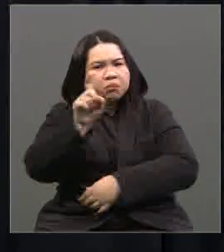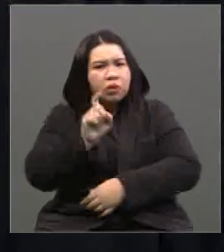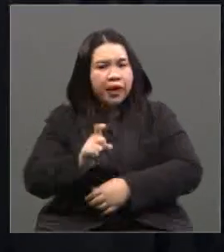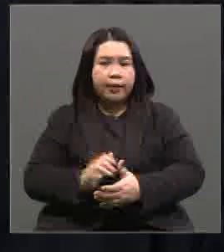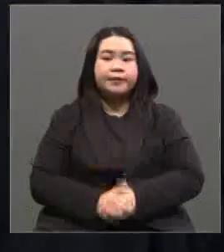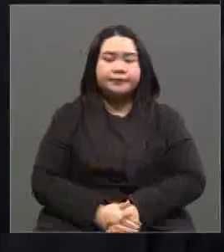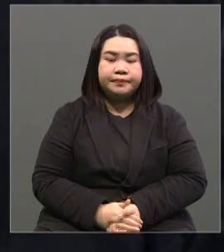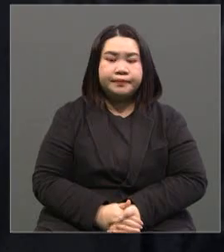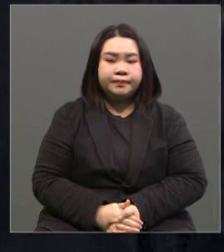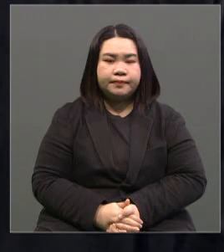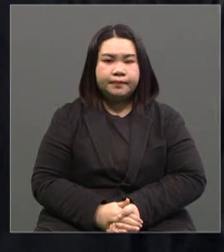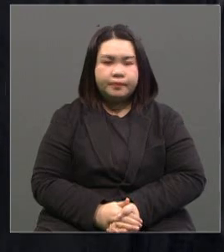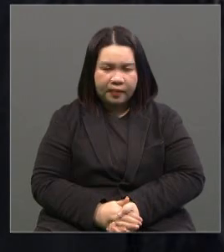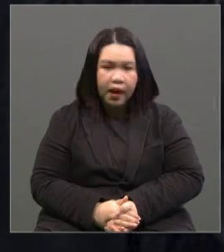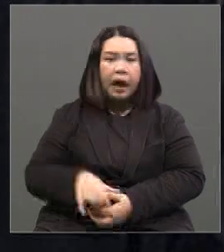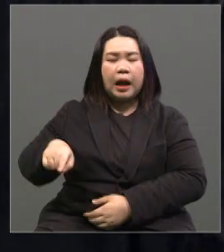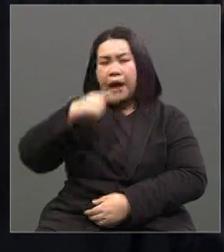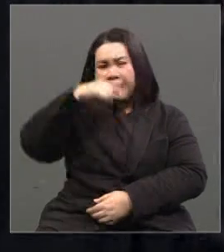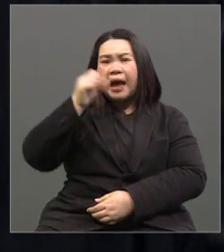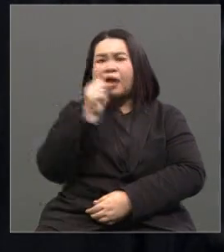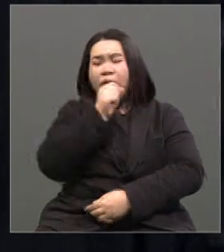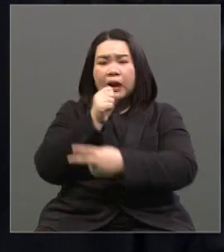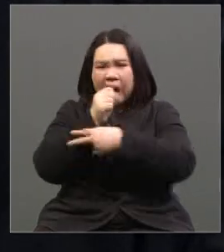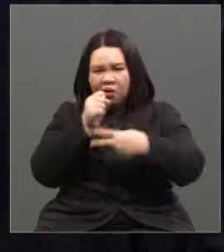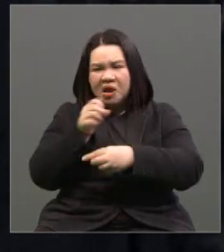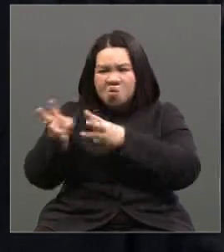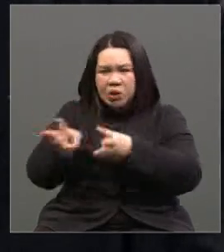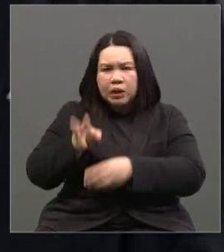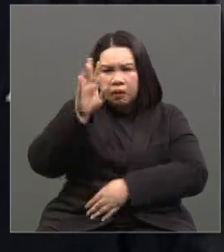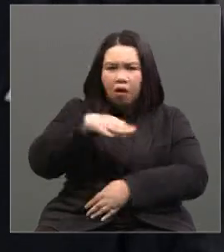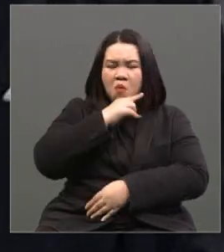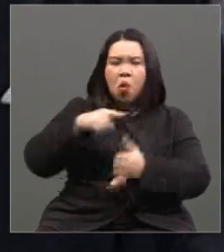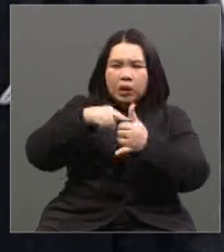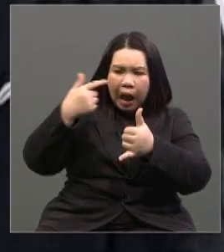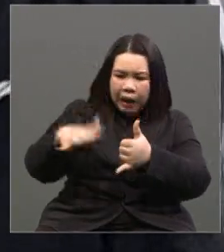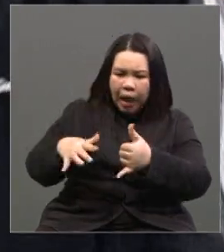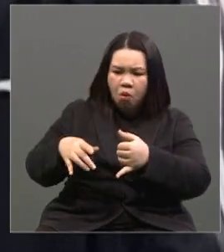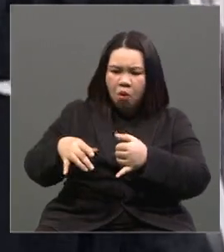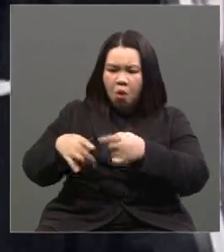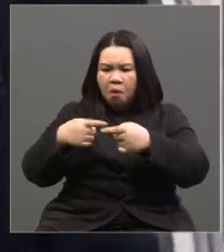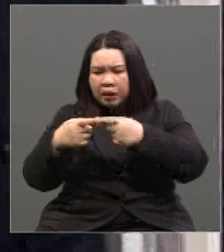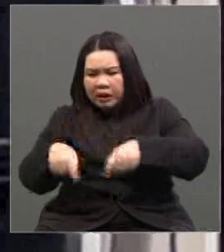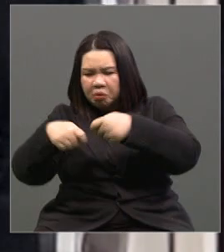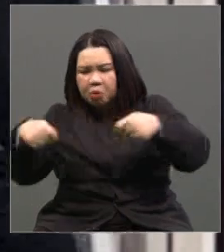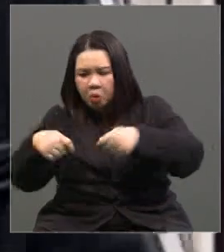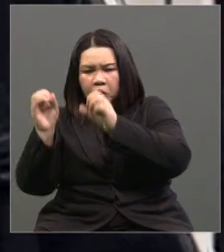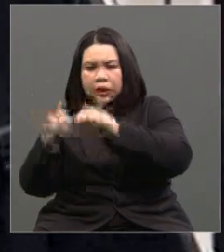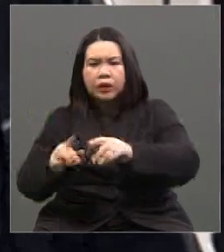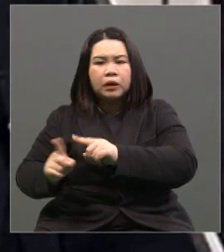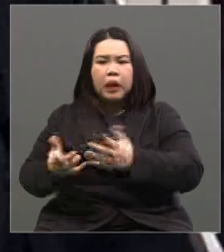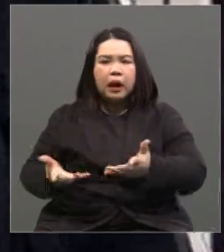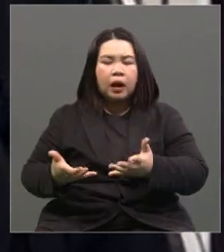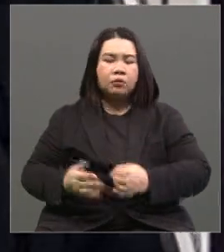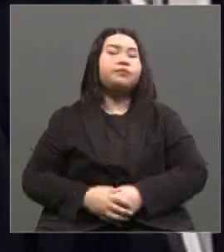คือผู้หญิงนอกจากเป็นนางนกต่อแล้วยังแนะนำด้วยนะว่าฆ่าแล้วคุณจะต้องทำยังไงบ้างทีนี้ร่างของผู้เสียชีวิตที่ยังไงต่อ